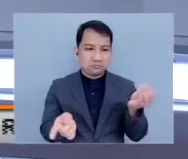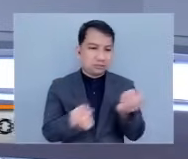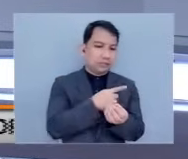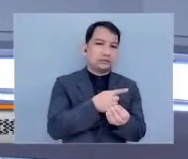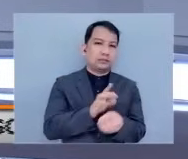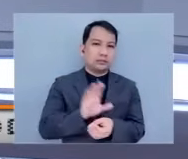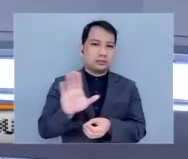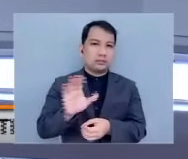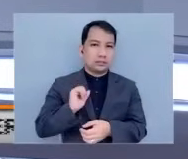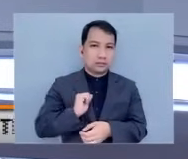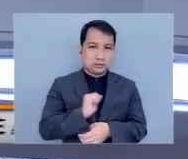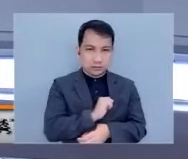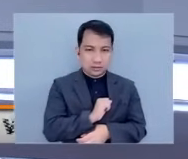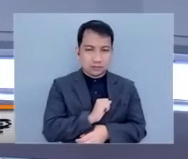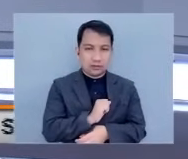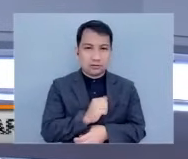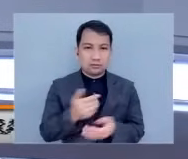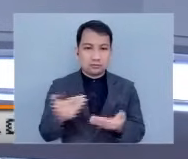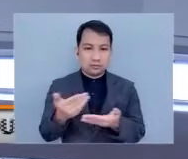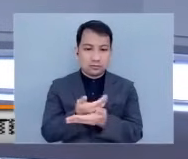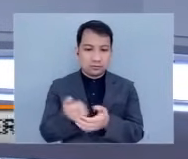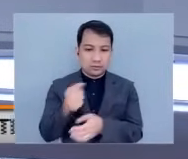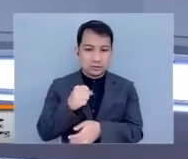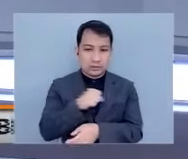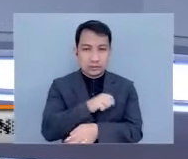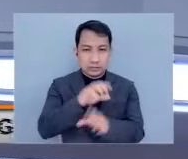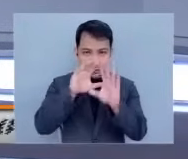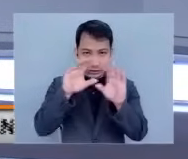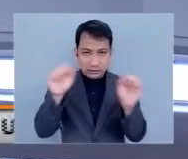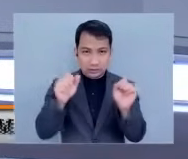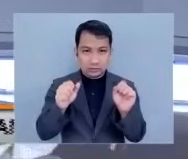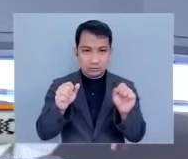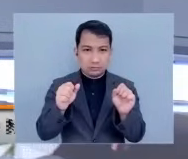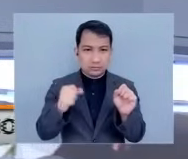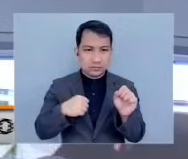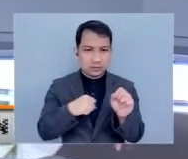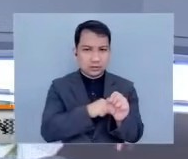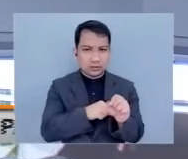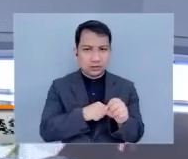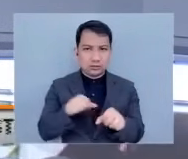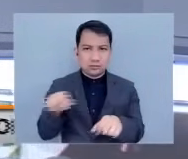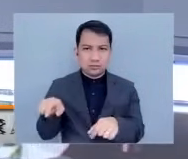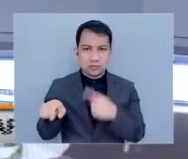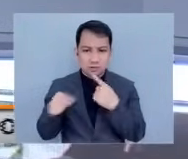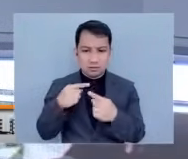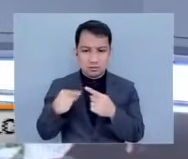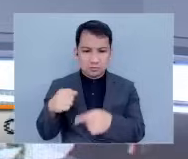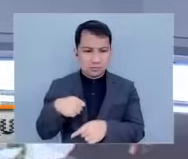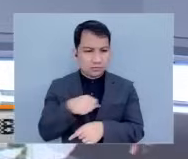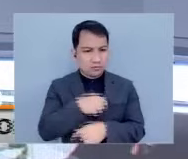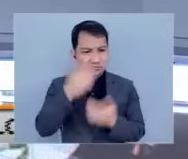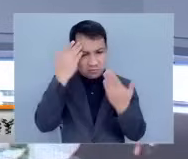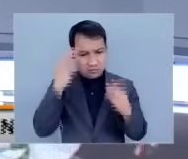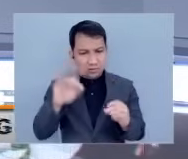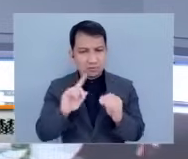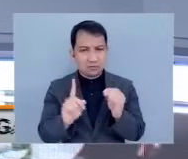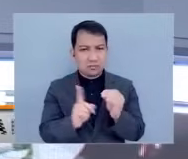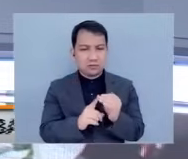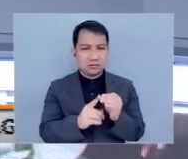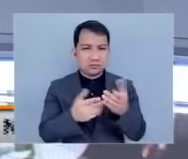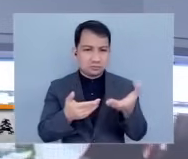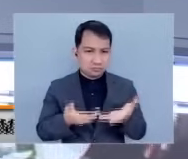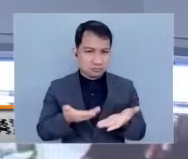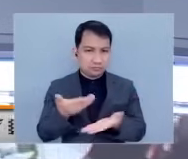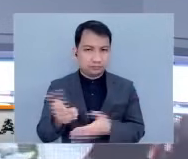pwesto bilang pinuno ng Senado. Pero wala raw alam dyan ang mga nakausap niyang senador. Nasa frontline ang balitang yan,